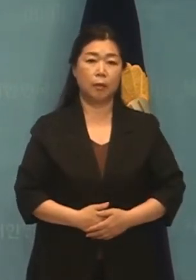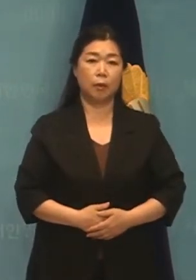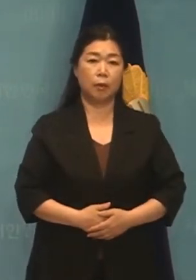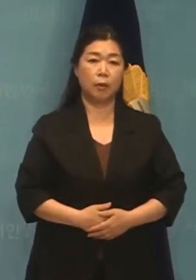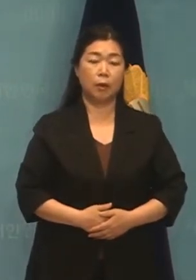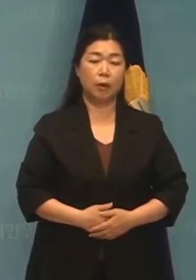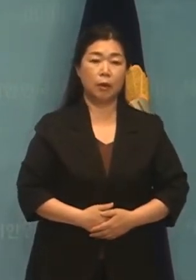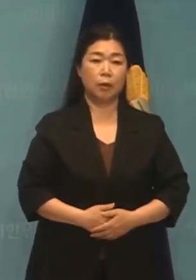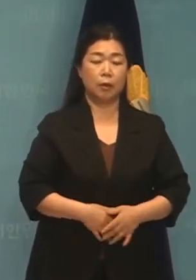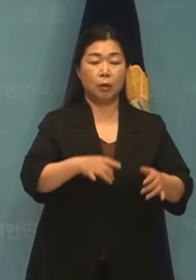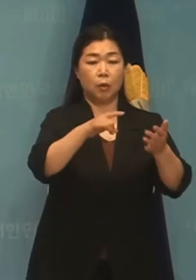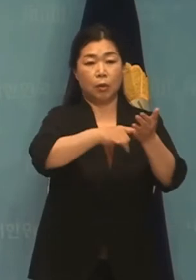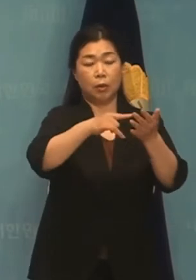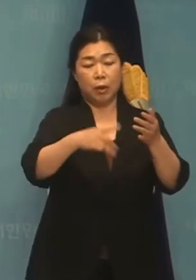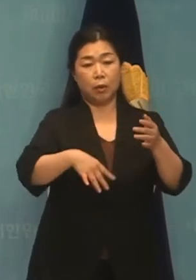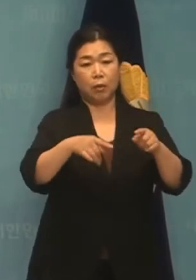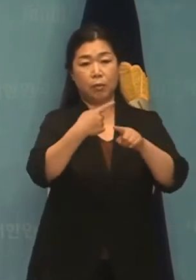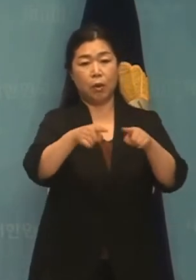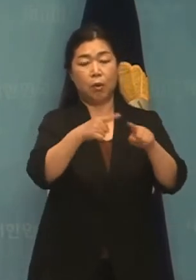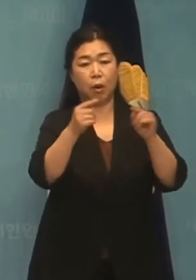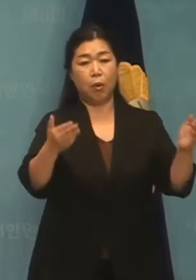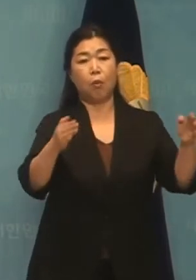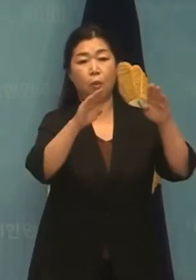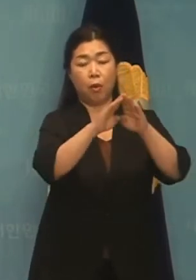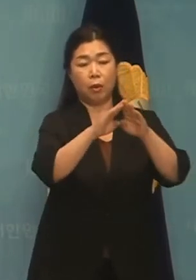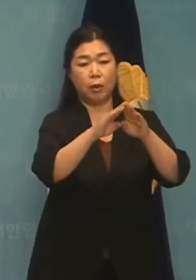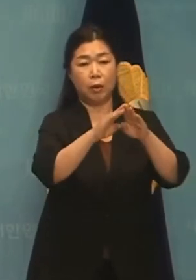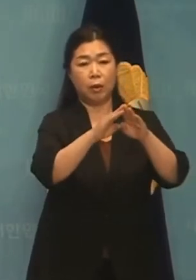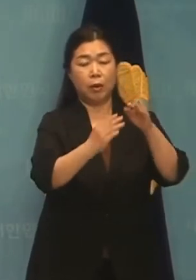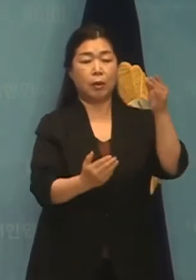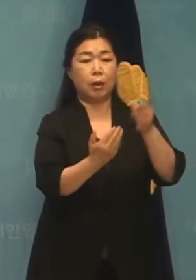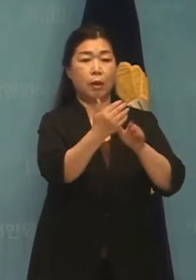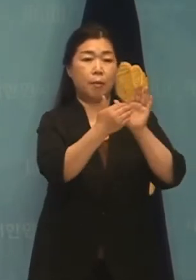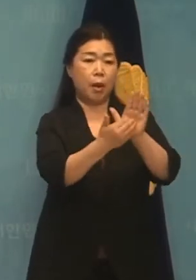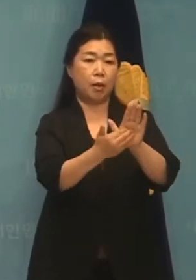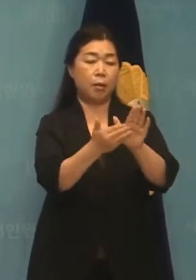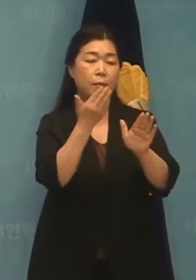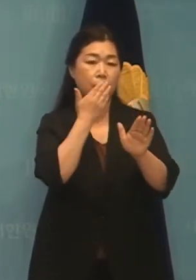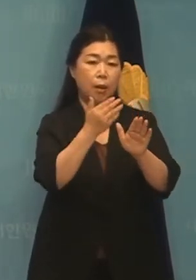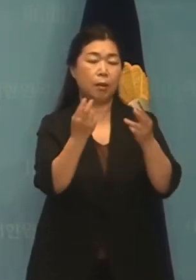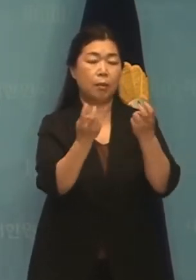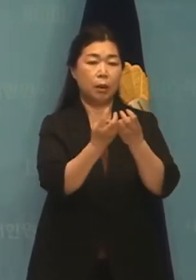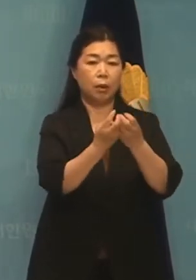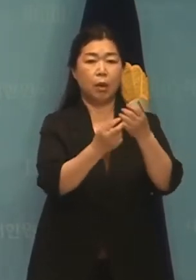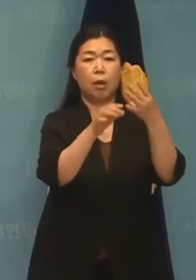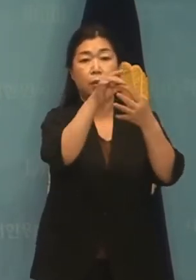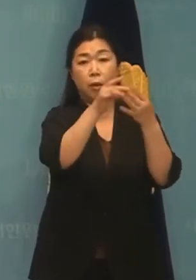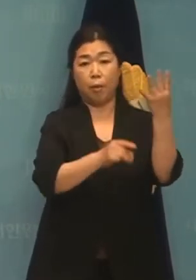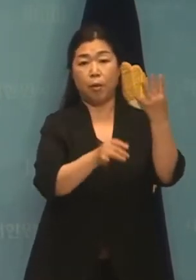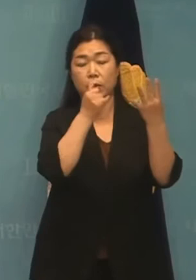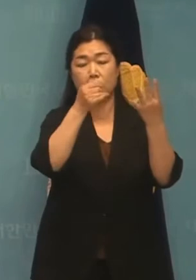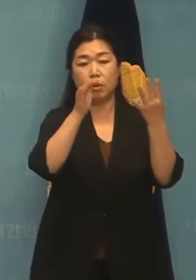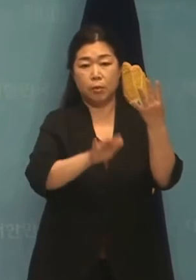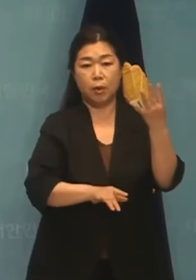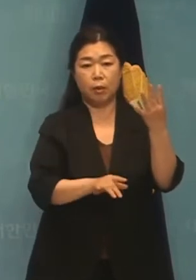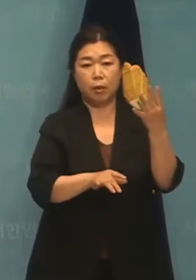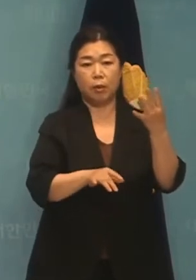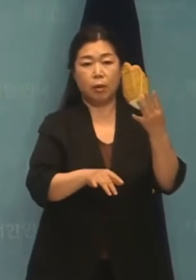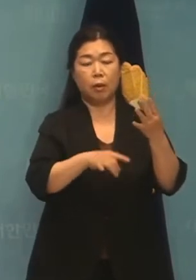광경은 사태를 막을 기회가 최소 4번은 있었다고 합니다. 하지만